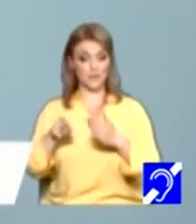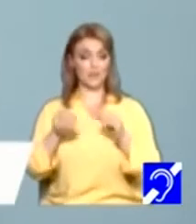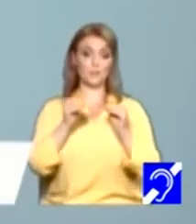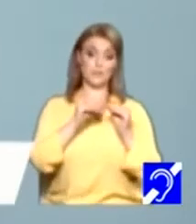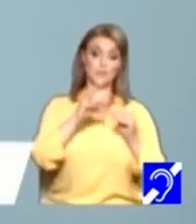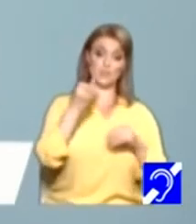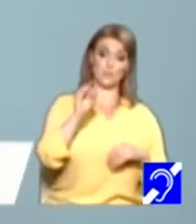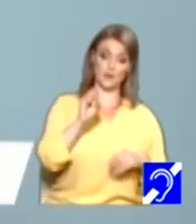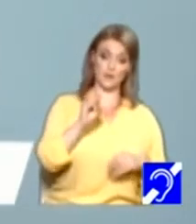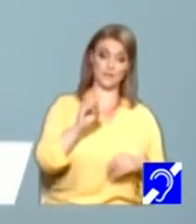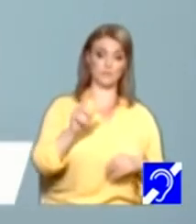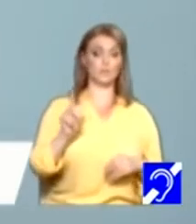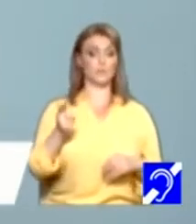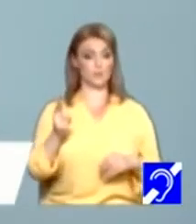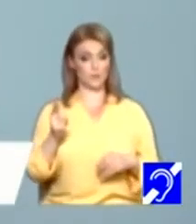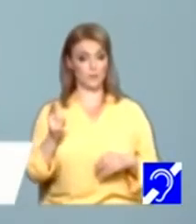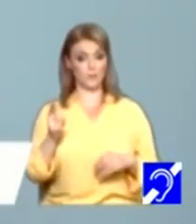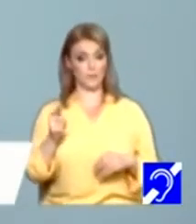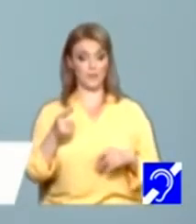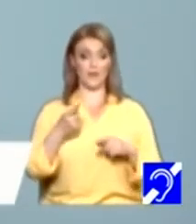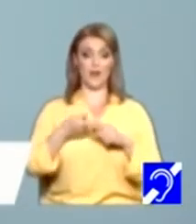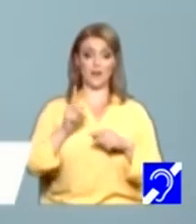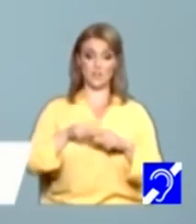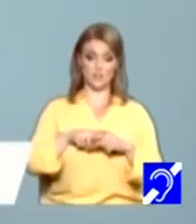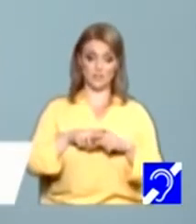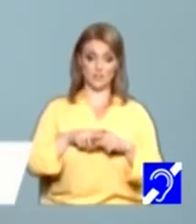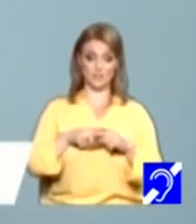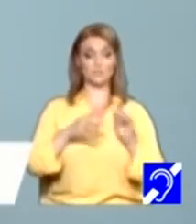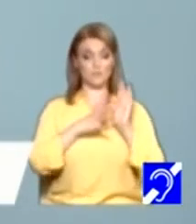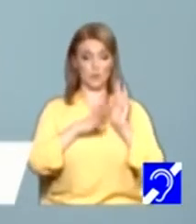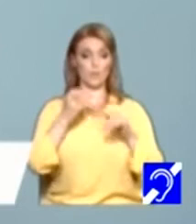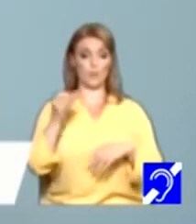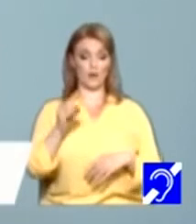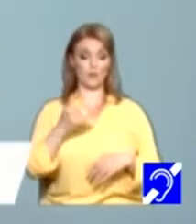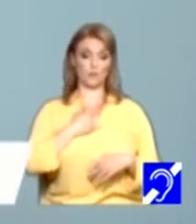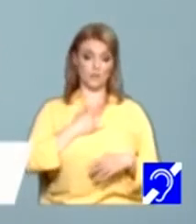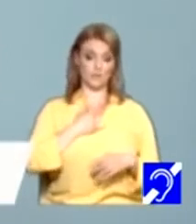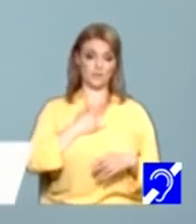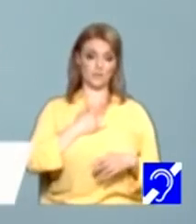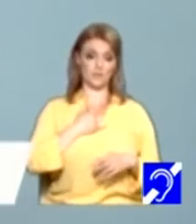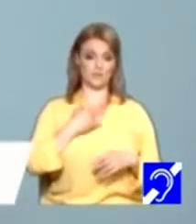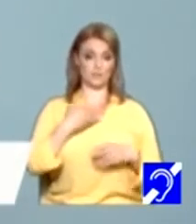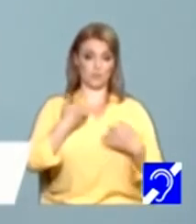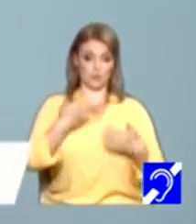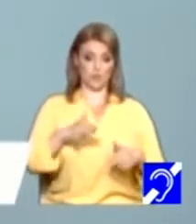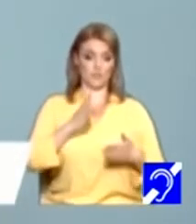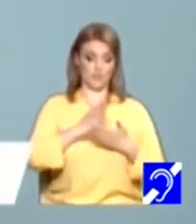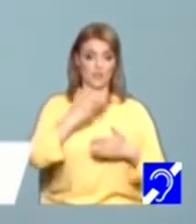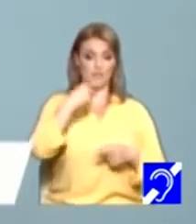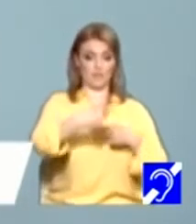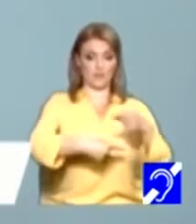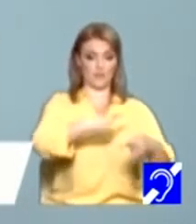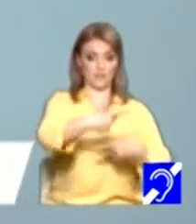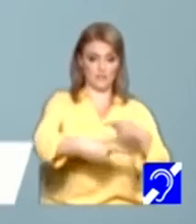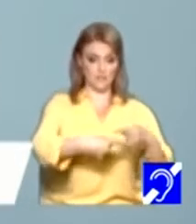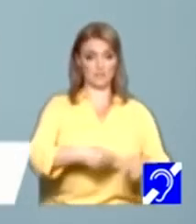10 mai, pentru că pe 9 mai noi avem o tradiție deja, da, de